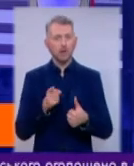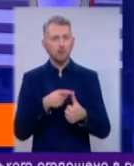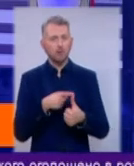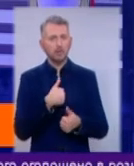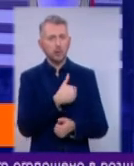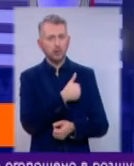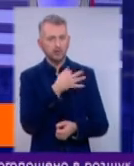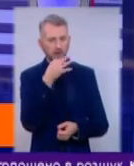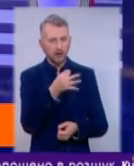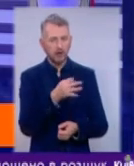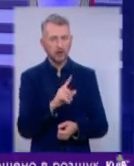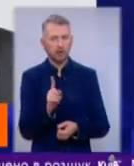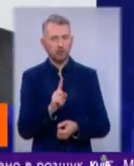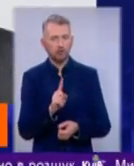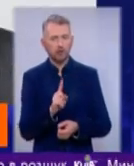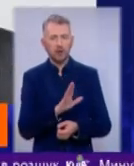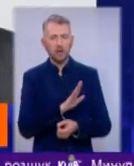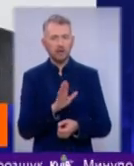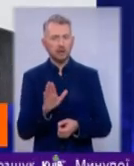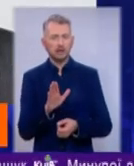хотів сказати, що не сам